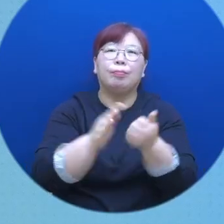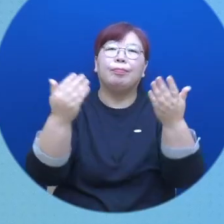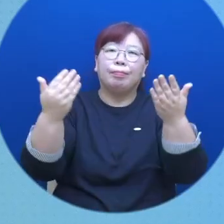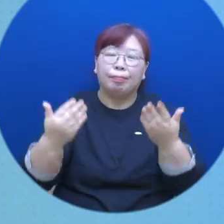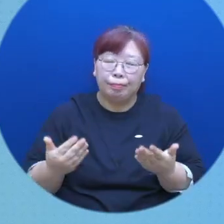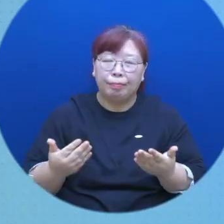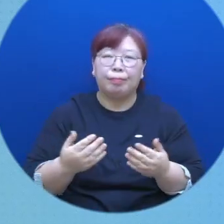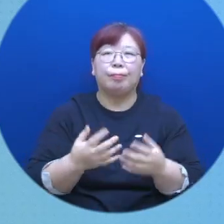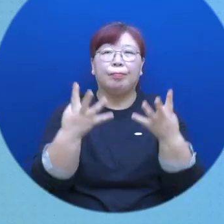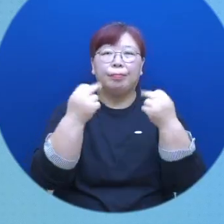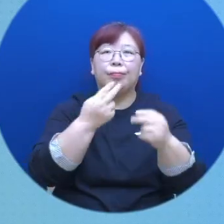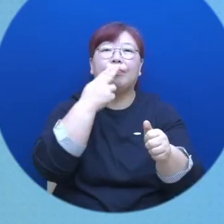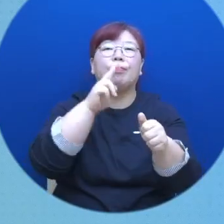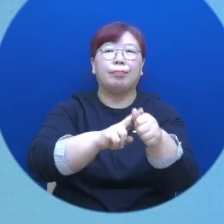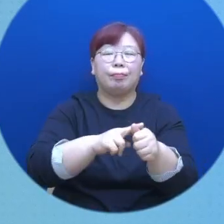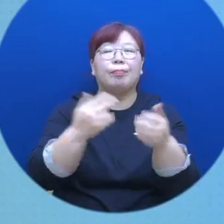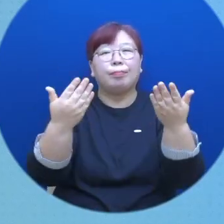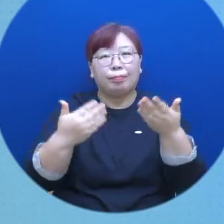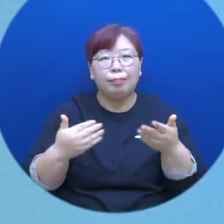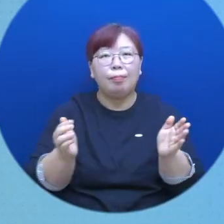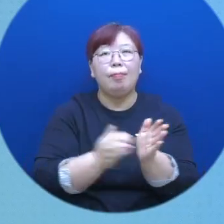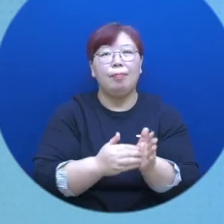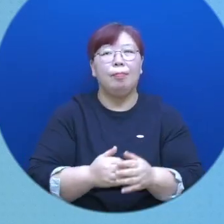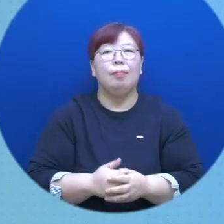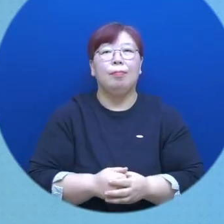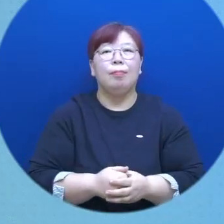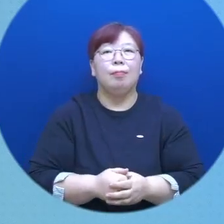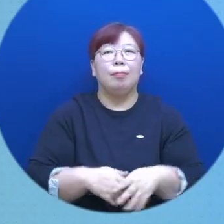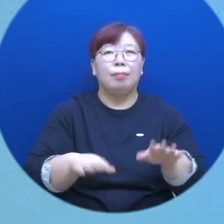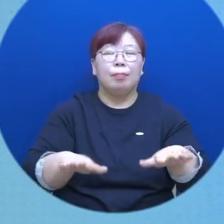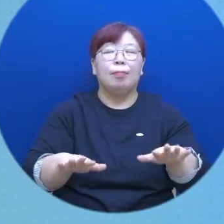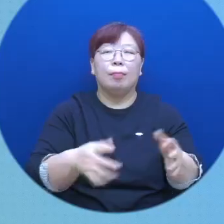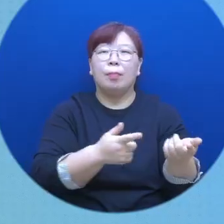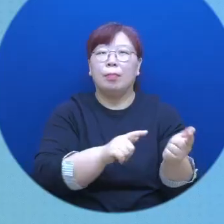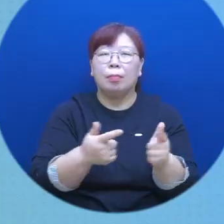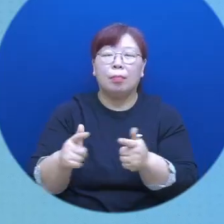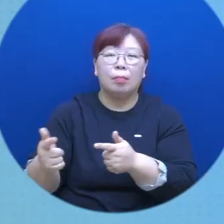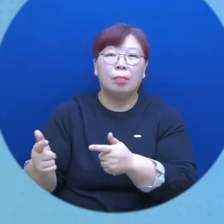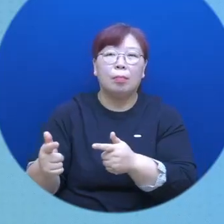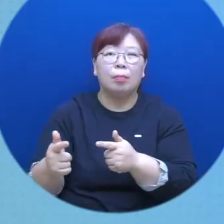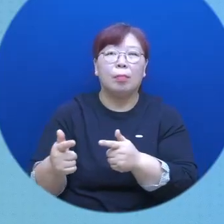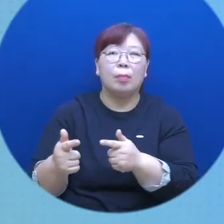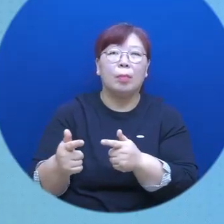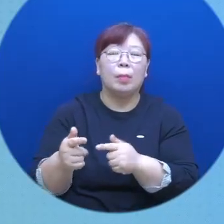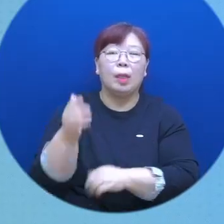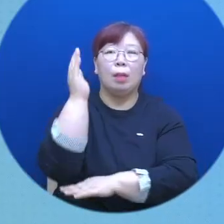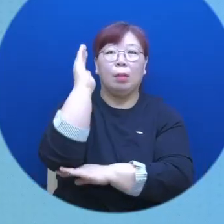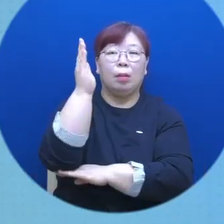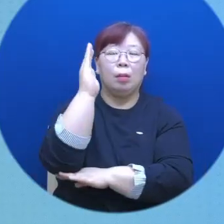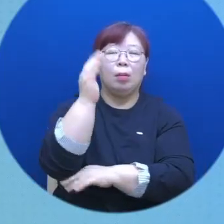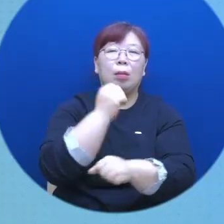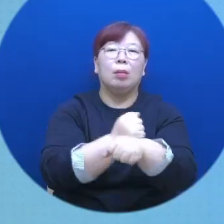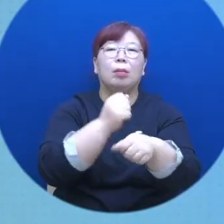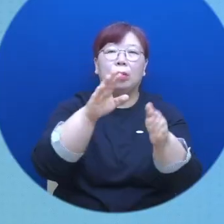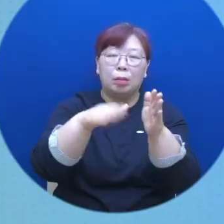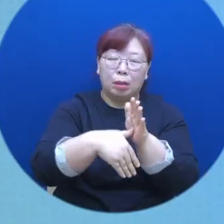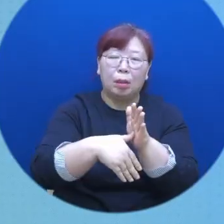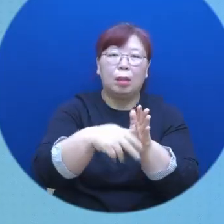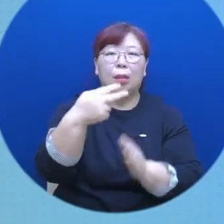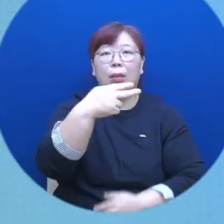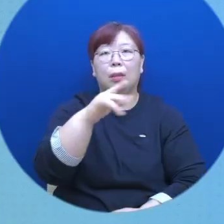받고 돌아왔습니다. 이번에 여러 가지 그런 말씀을 전하면서